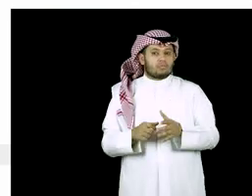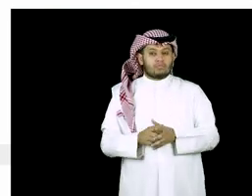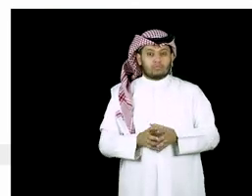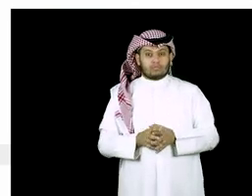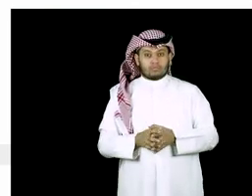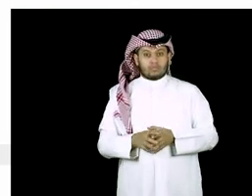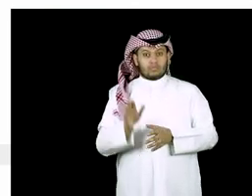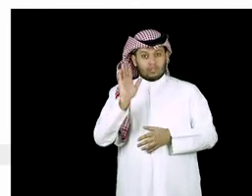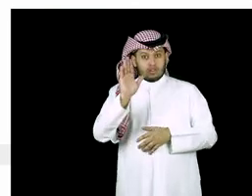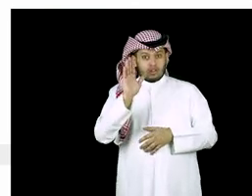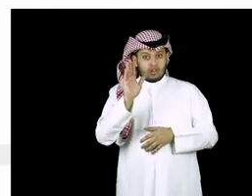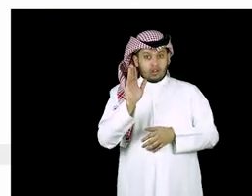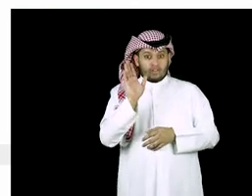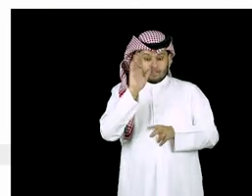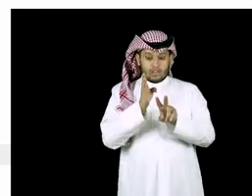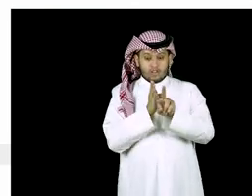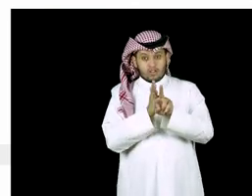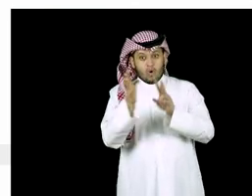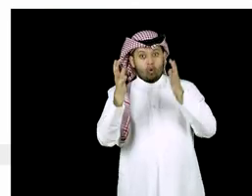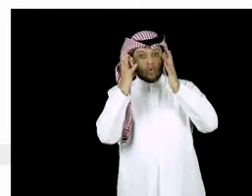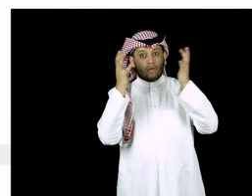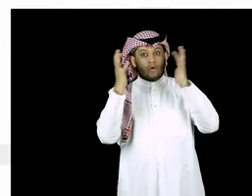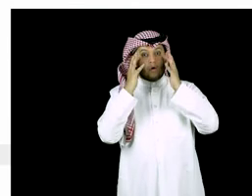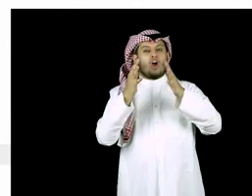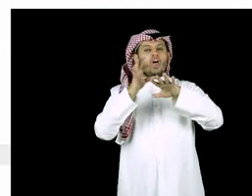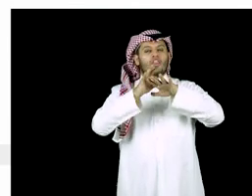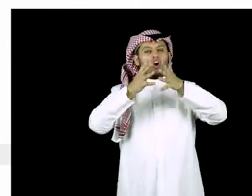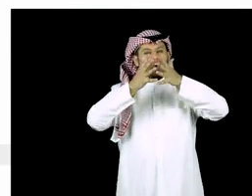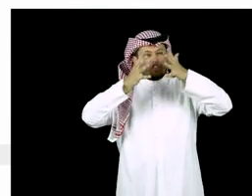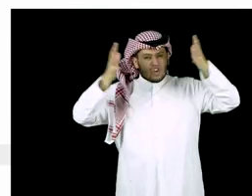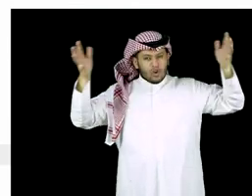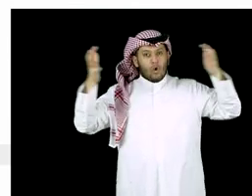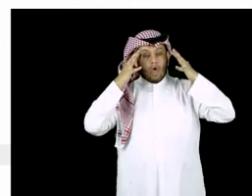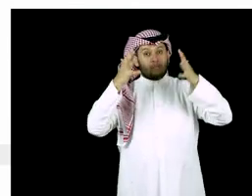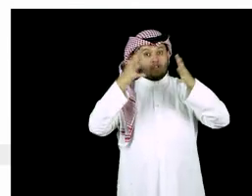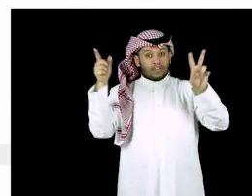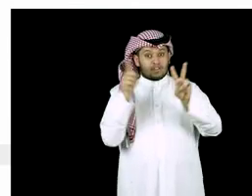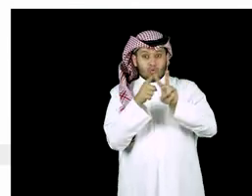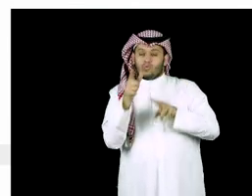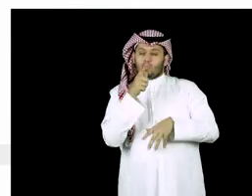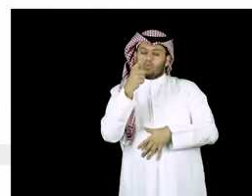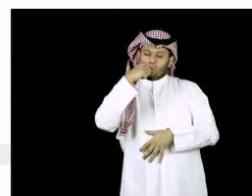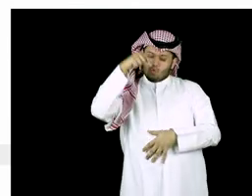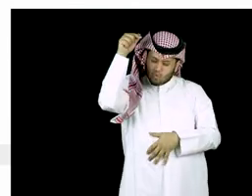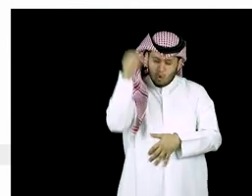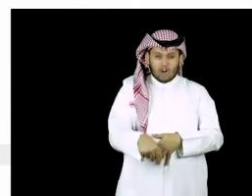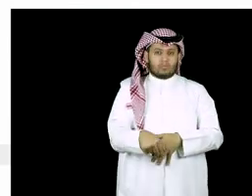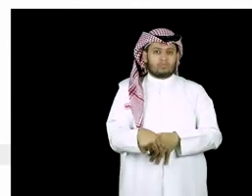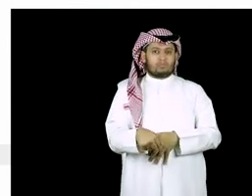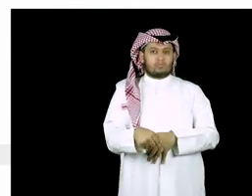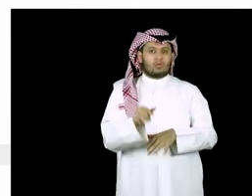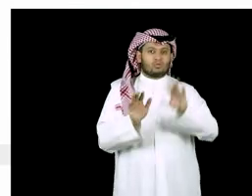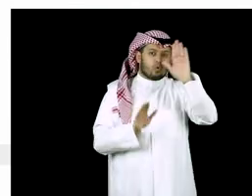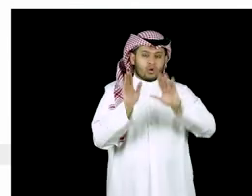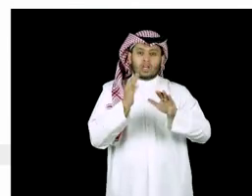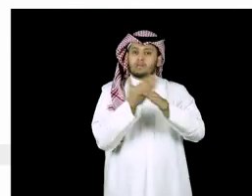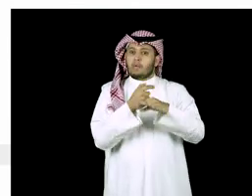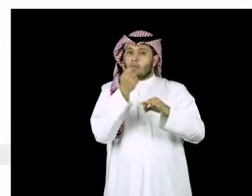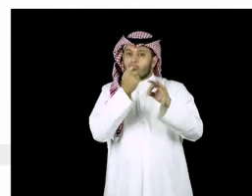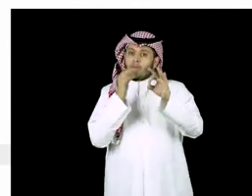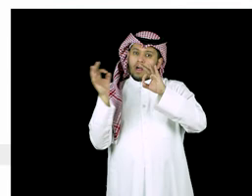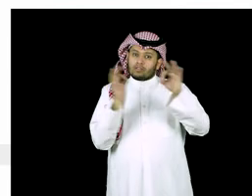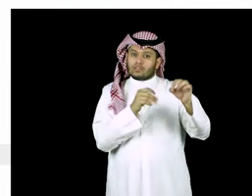ذهب أهل الرأي الأول وجمهور العلماء إلى أن الشورى واجبة، ودليل هذا قوله